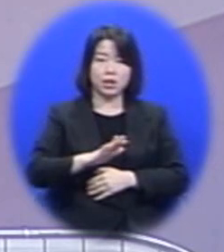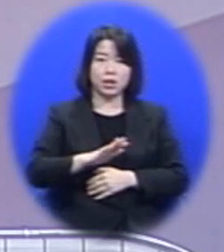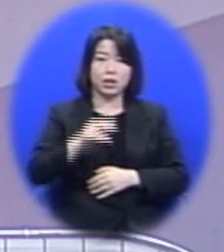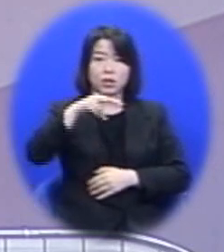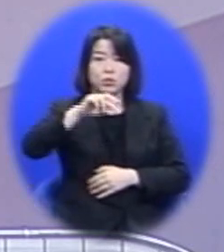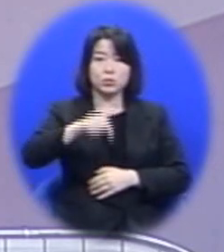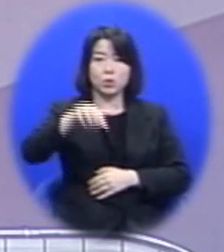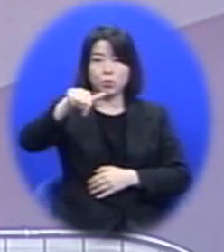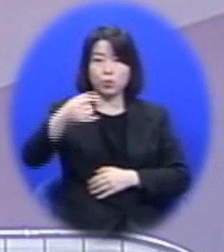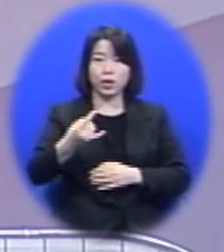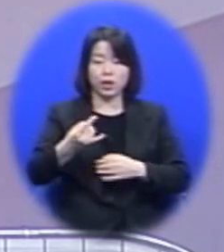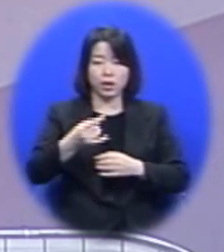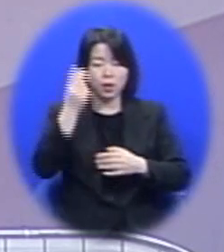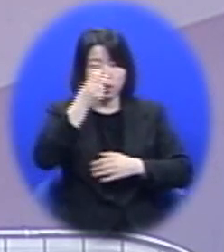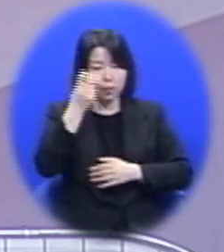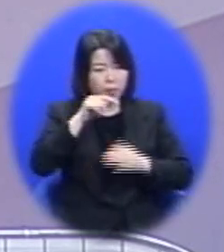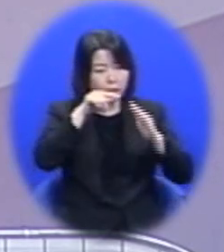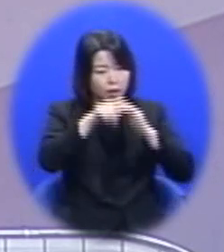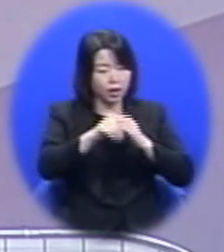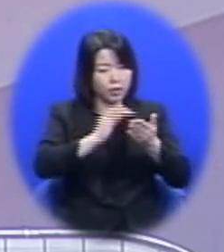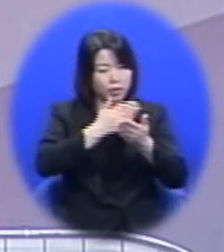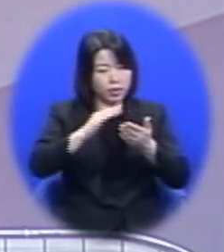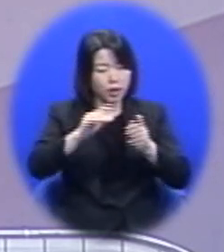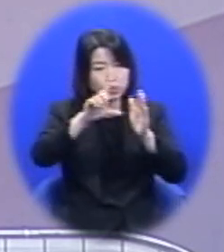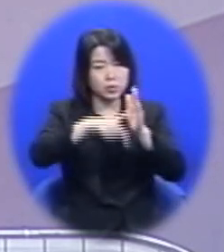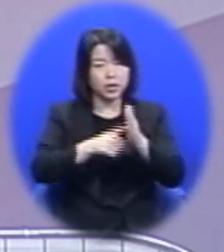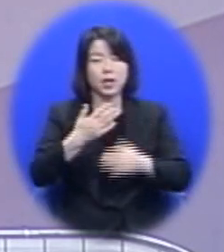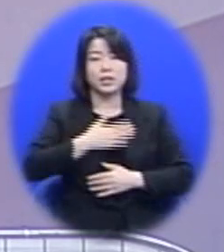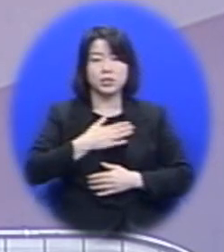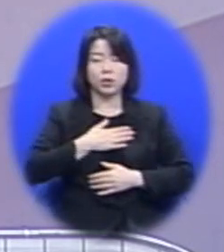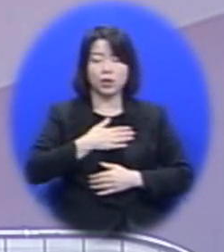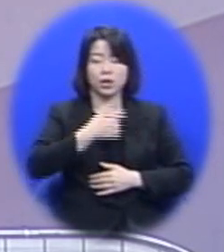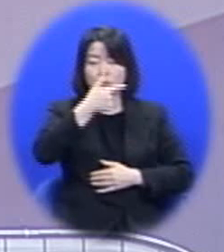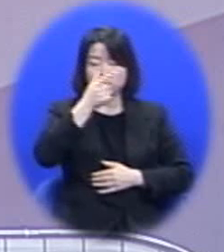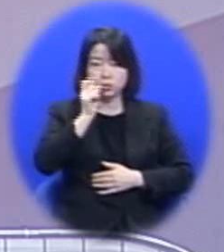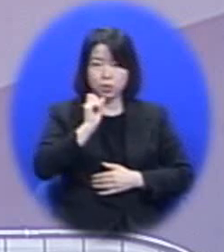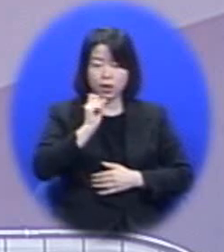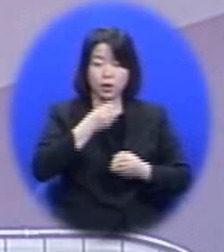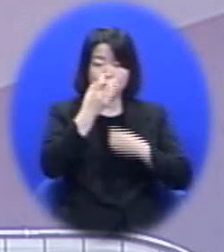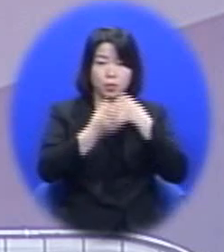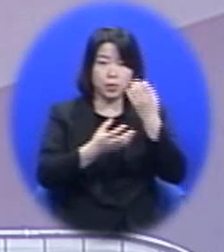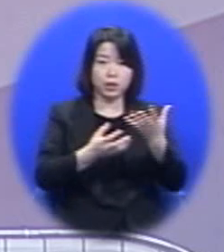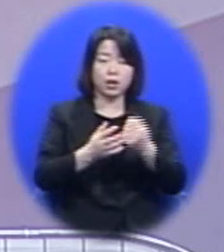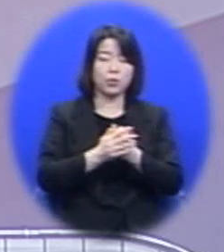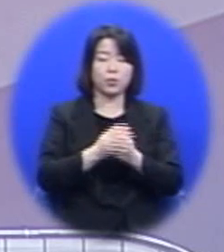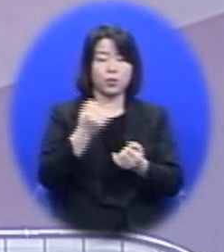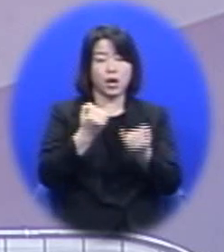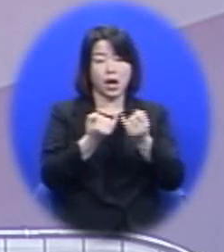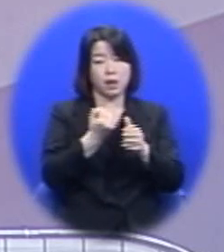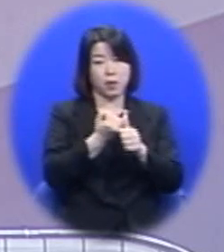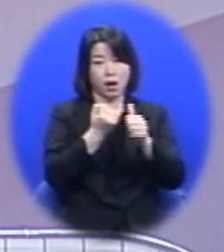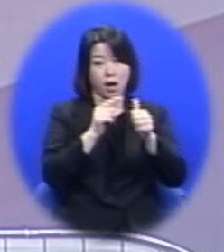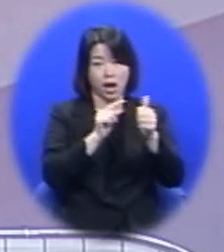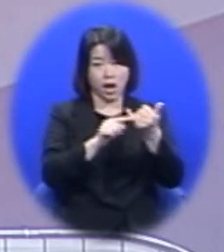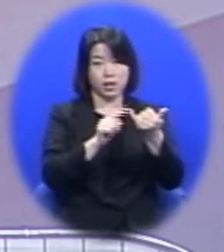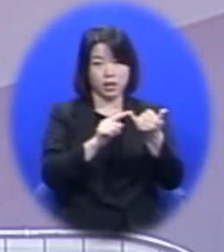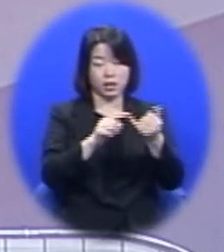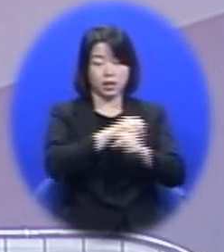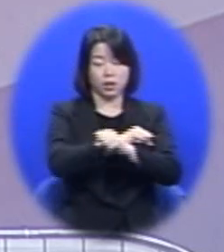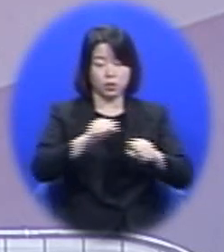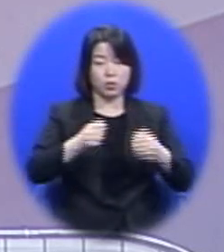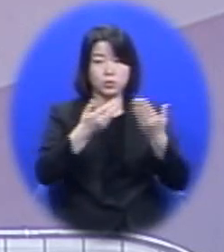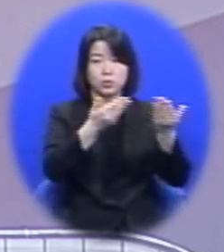탐방을 가서 나눔의 시간에 결국 저의 부족함을 고백하고 아내에게 용서를 구했습니다.